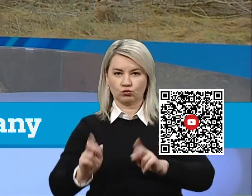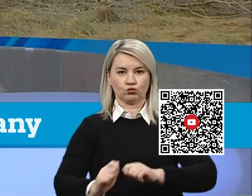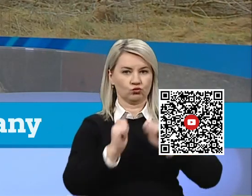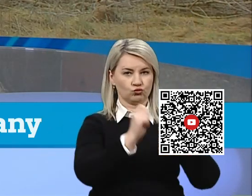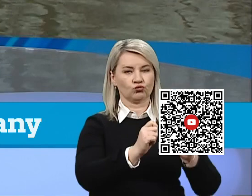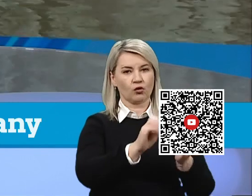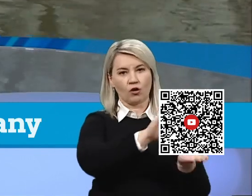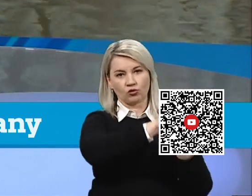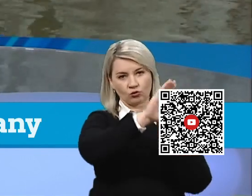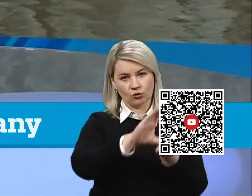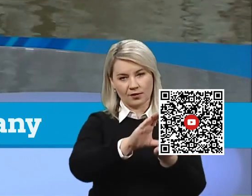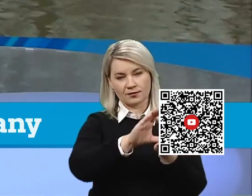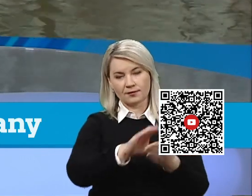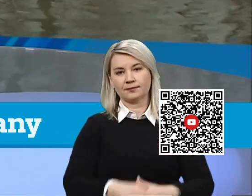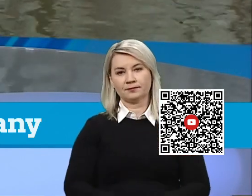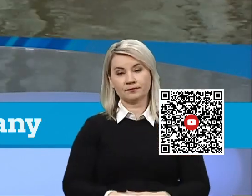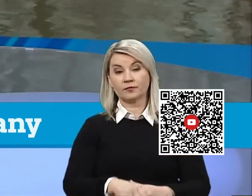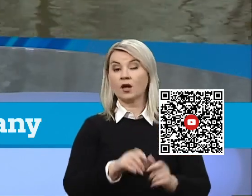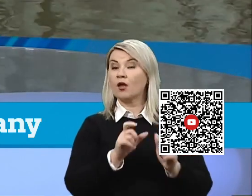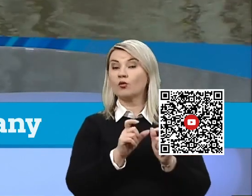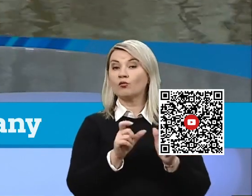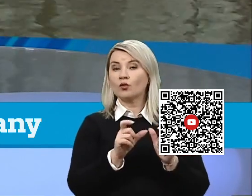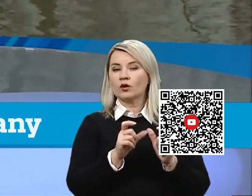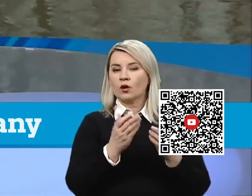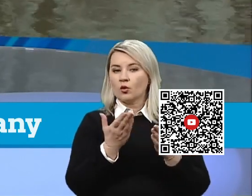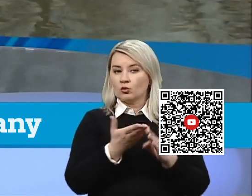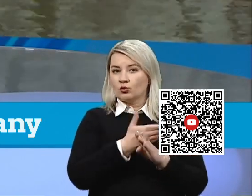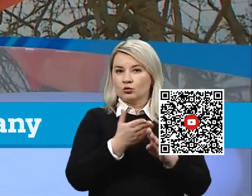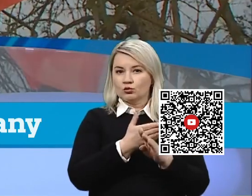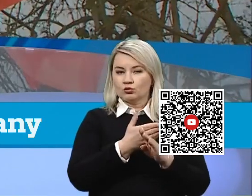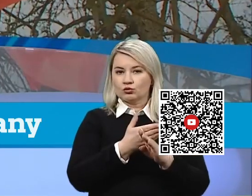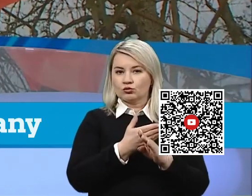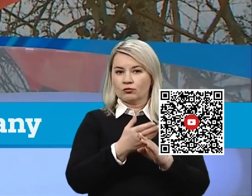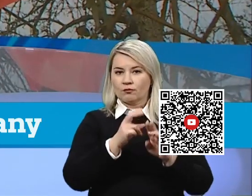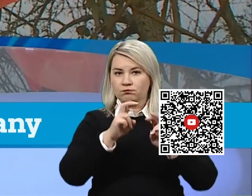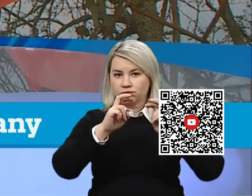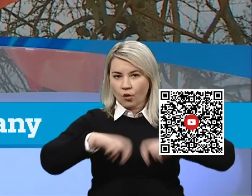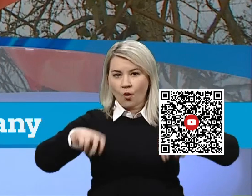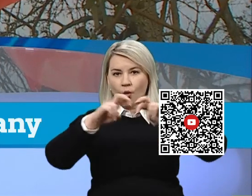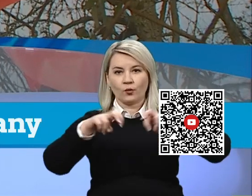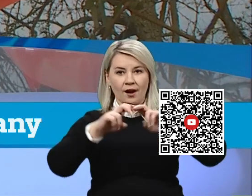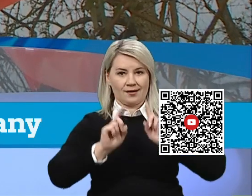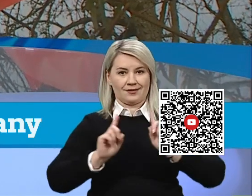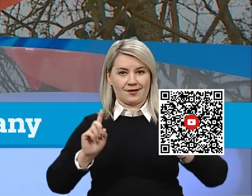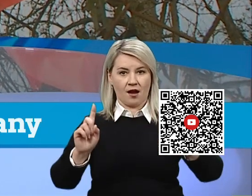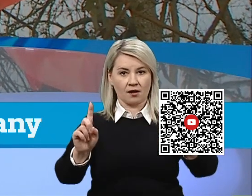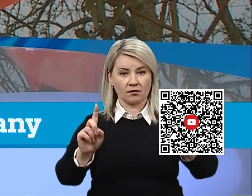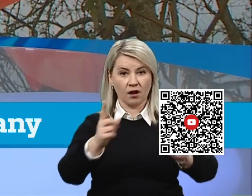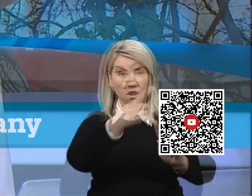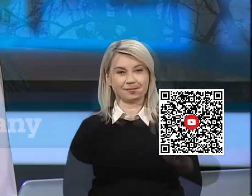blízkých opatření. Kvůli nim ale už dělníci bourají zahrádkářskou kolonii. Podle zahrádkářů